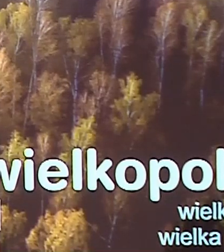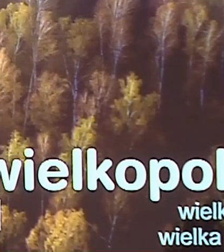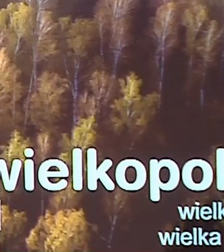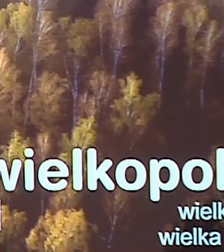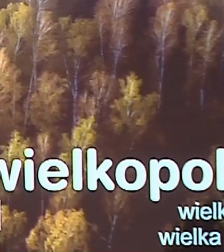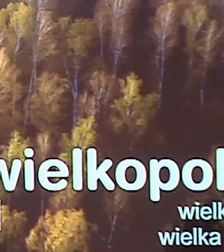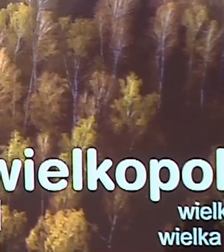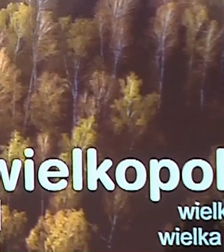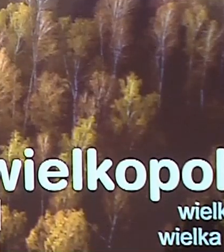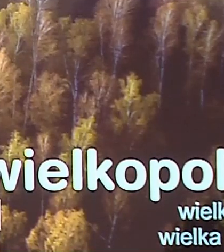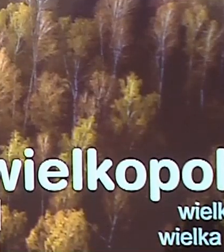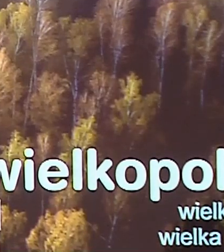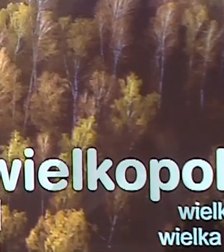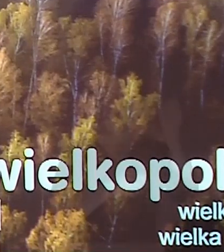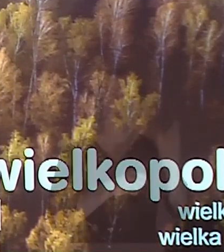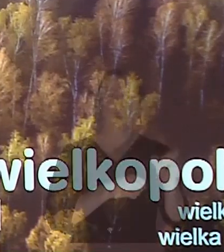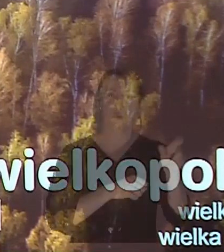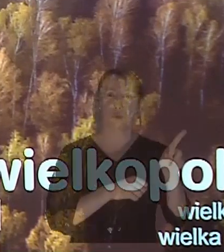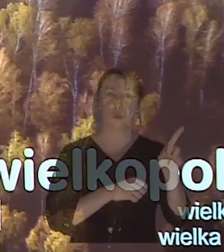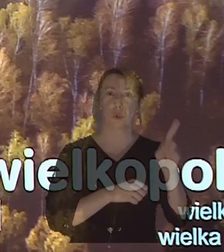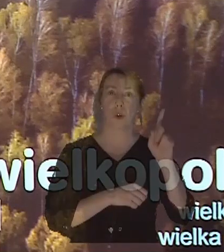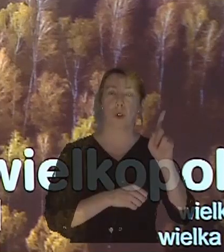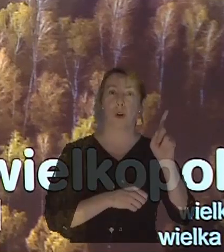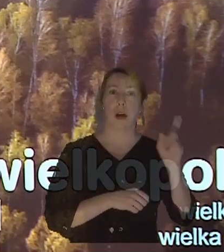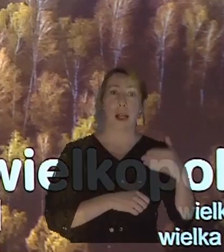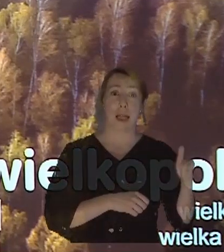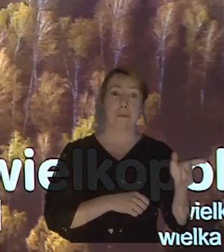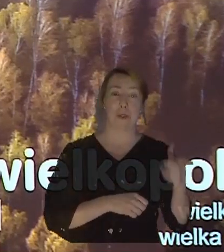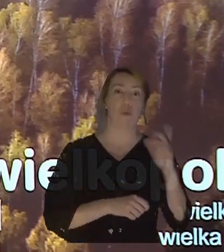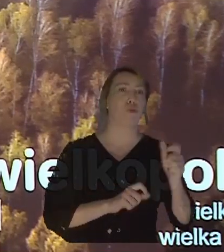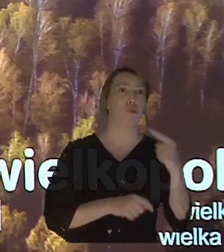dowiedzieć. Ten człowiek nazywa się